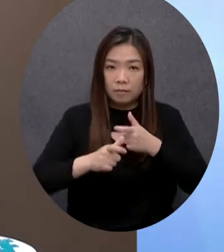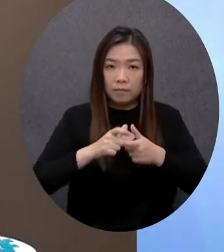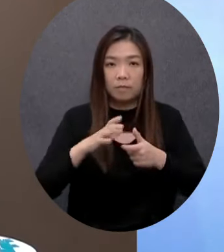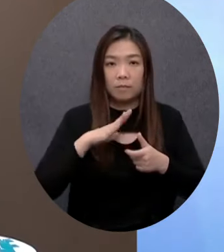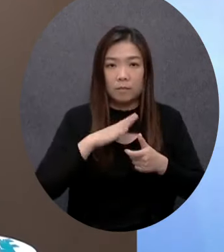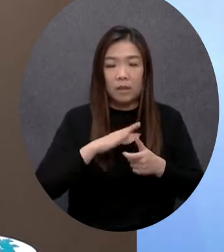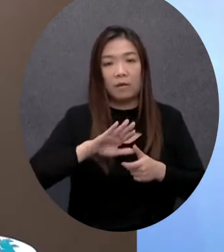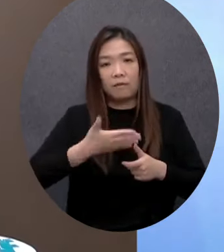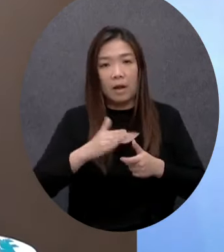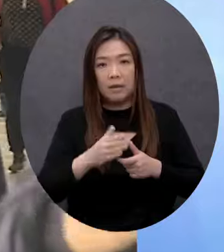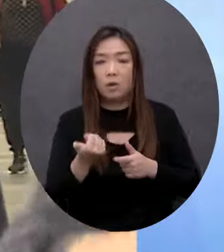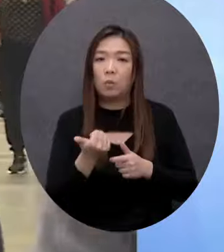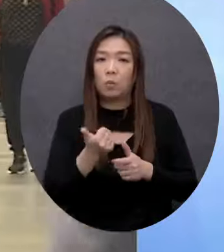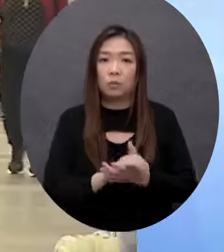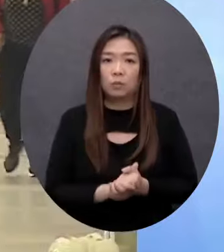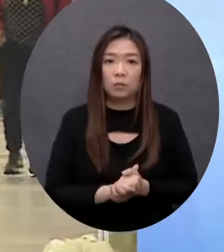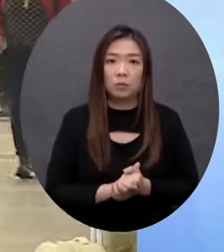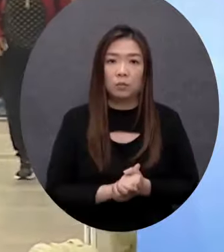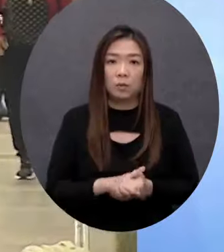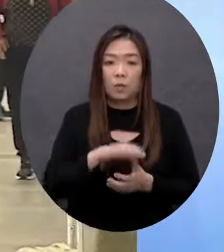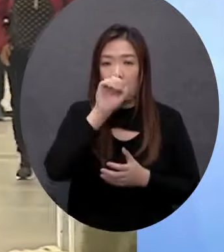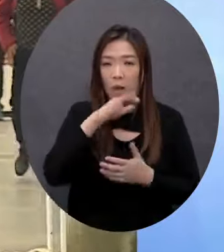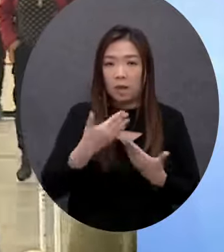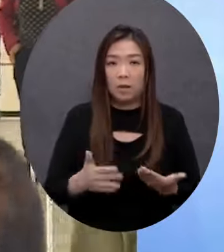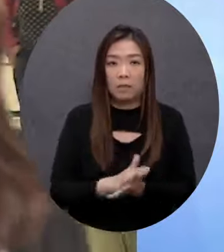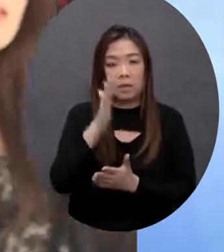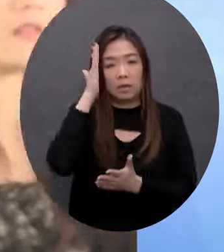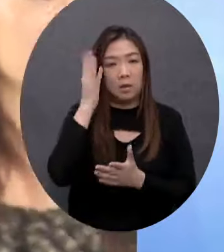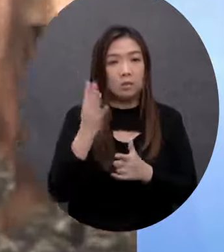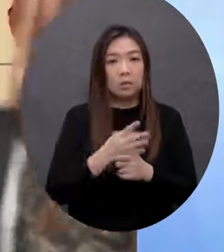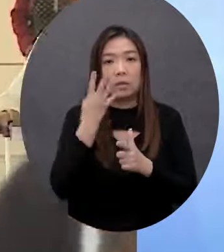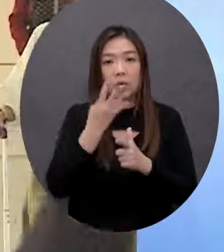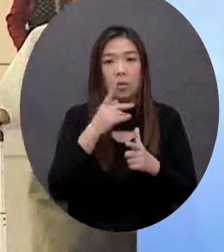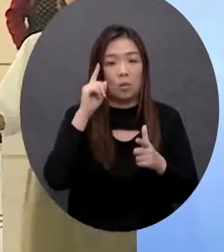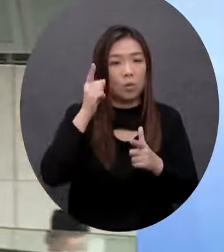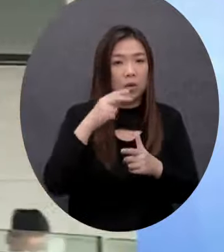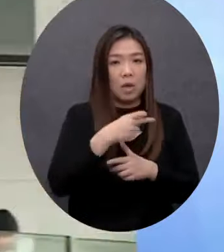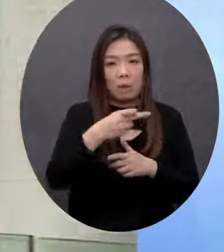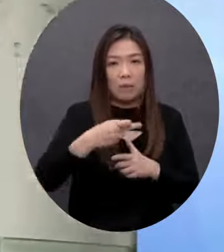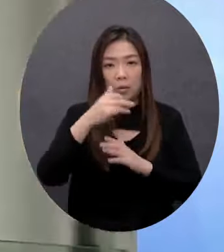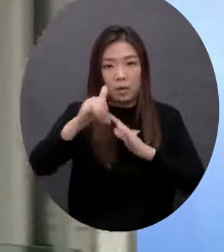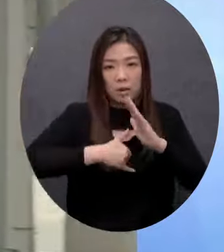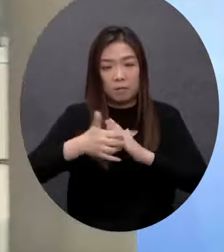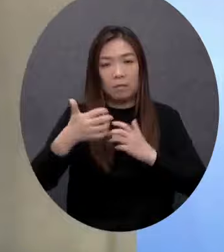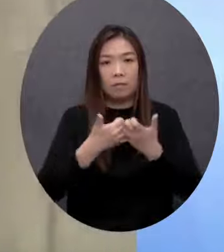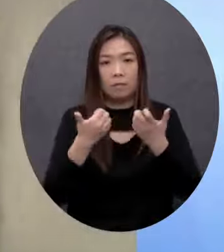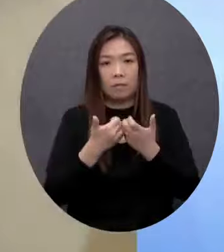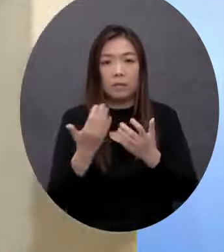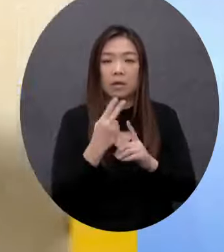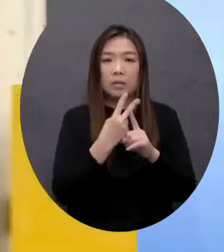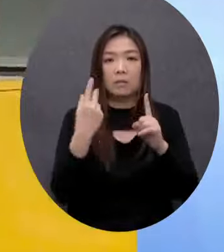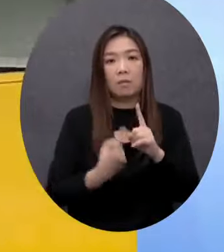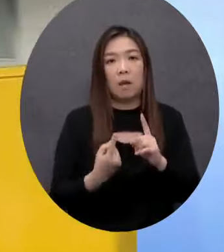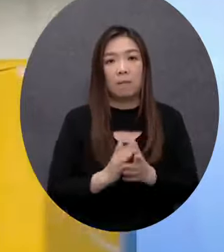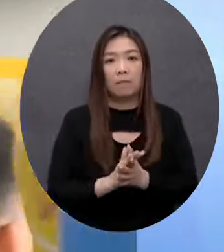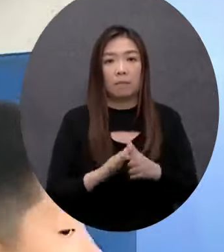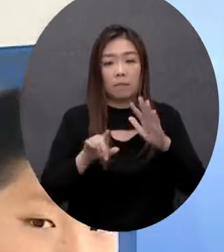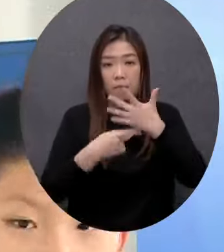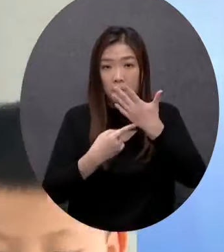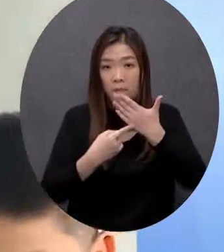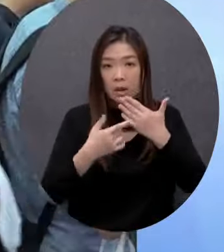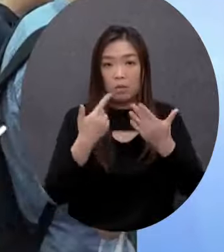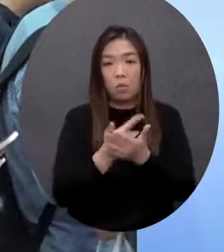應比較正面。 佢又提到今年頭4個月每日平均入境人次有大約12萬。五一黃金